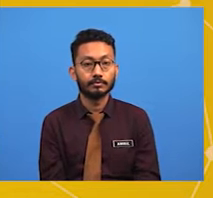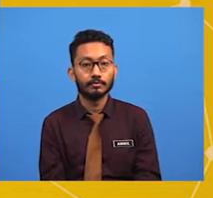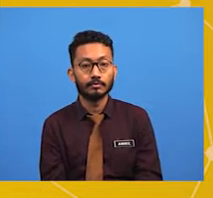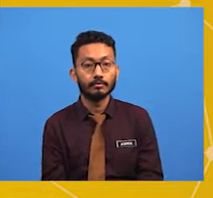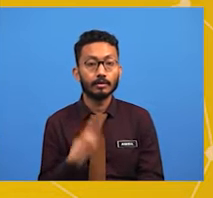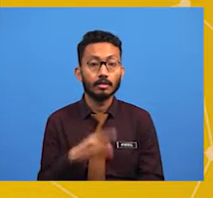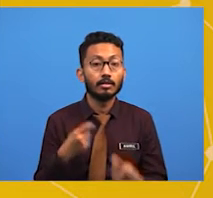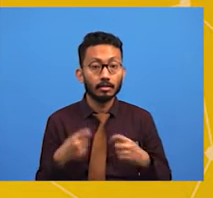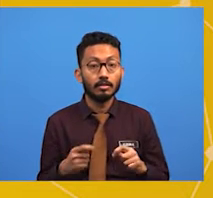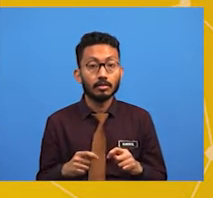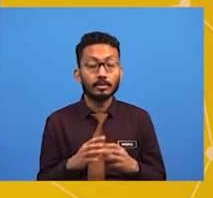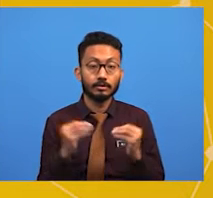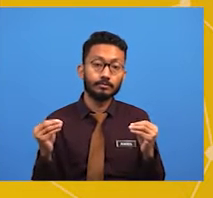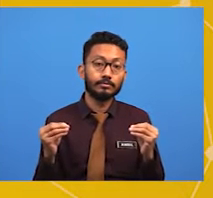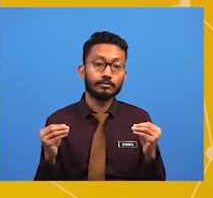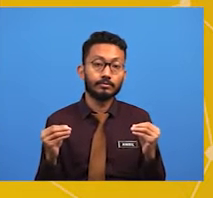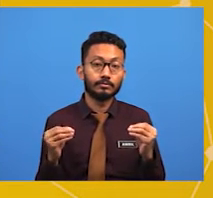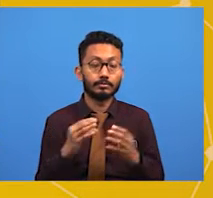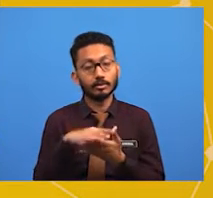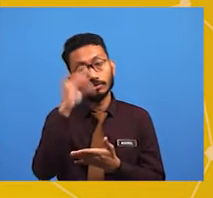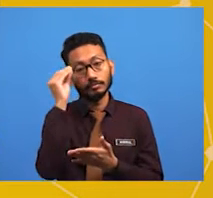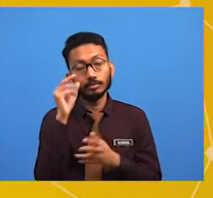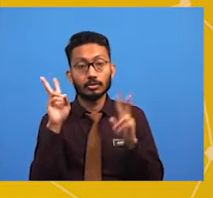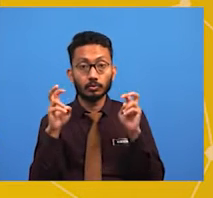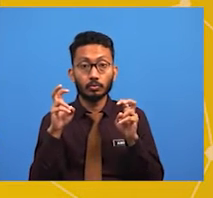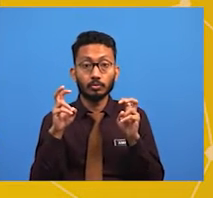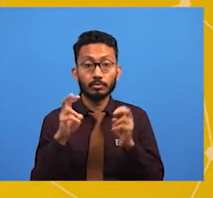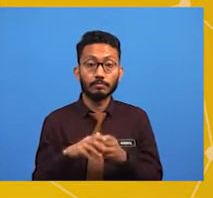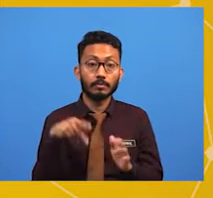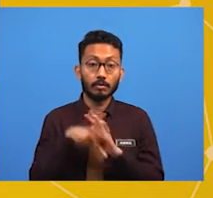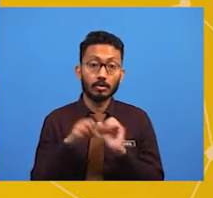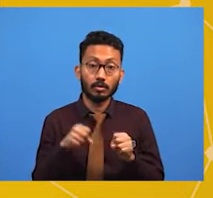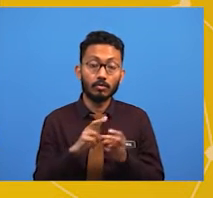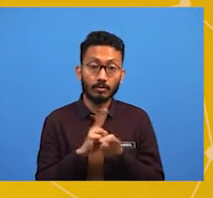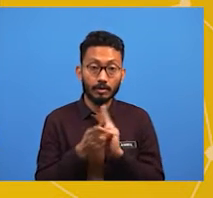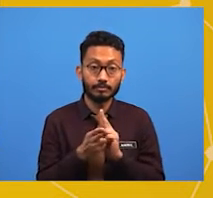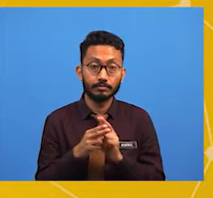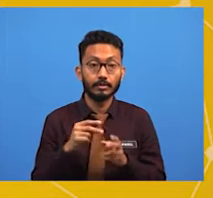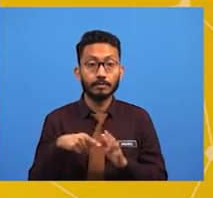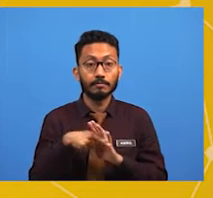Kita telah pun selesai mempelajari topik pemboleh ubah dan pemalar.